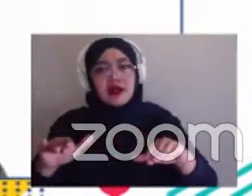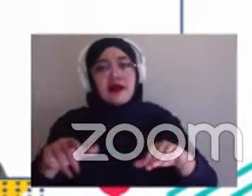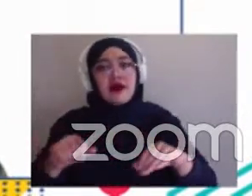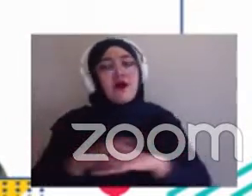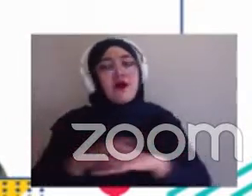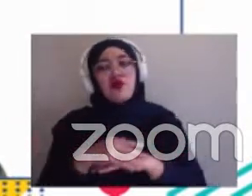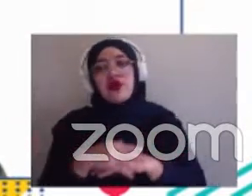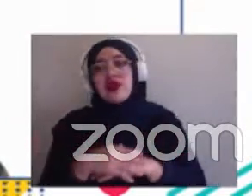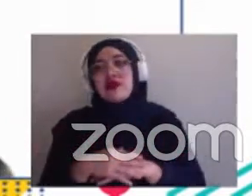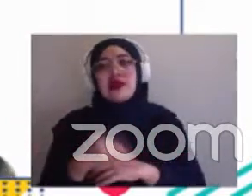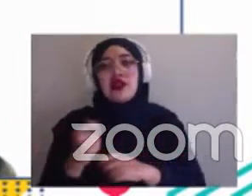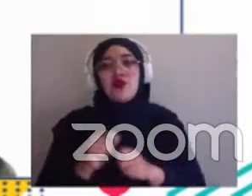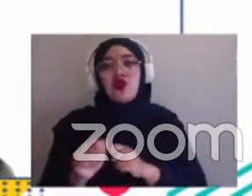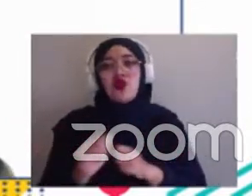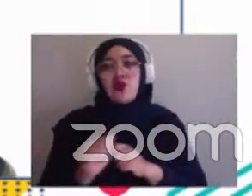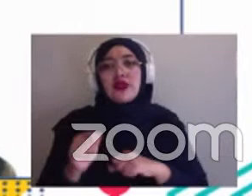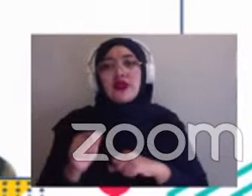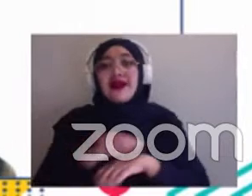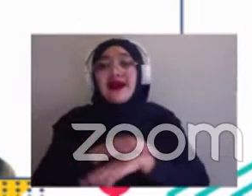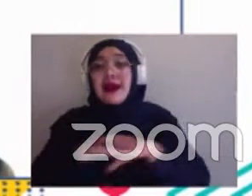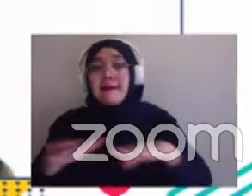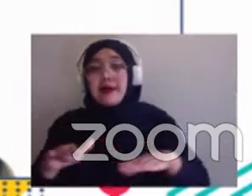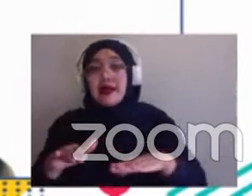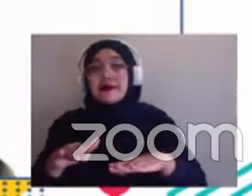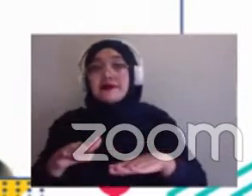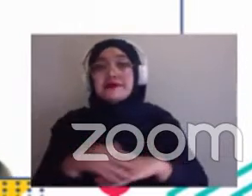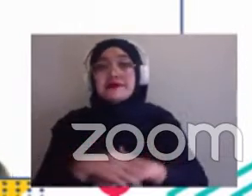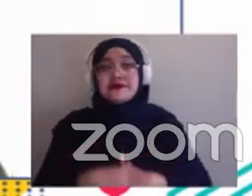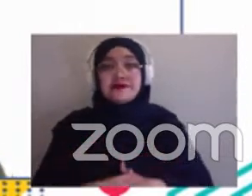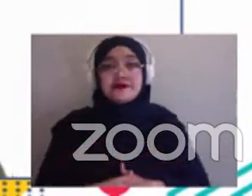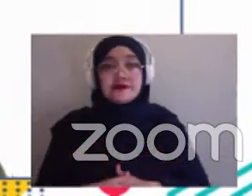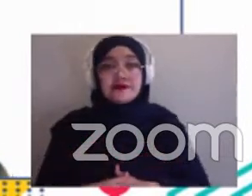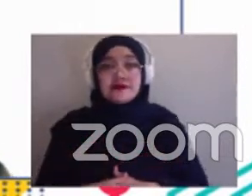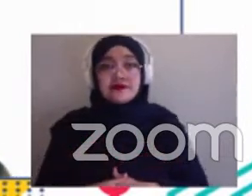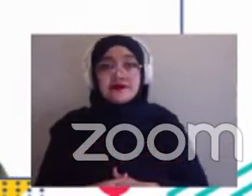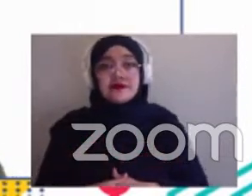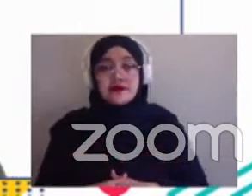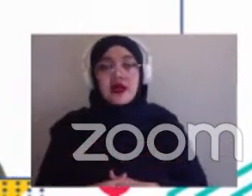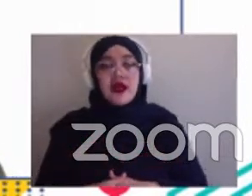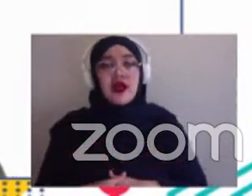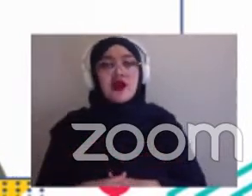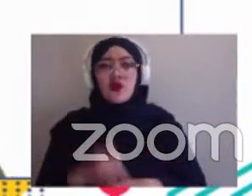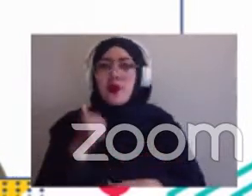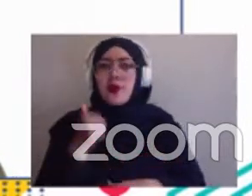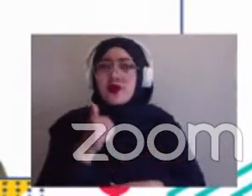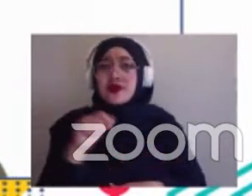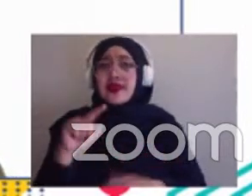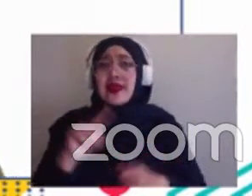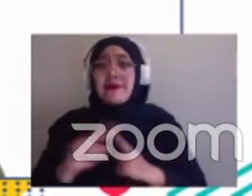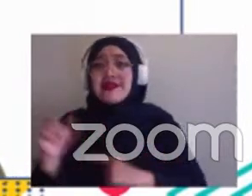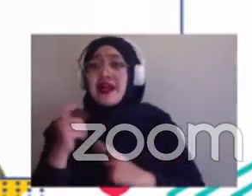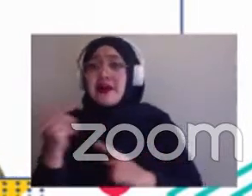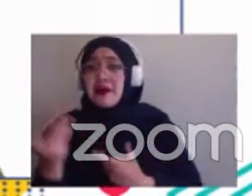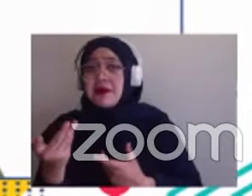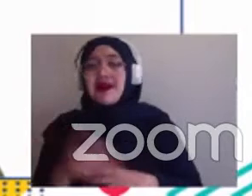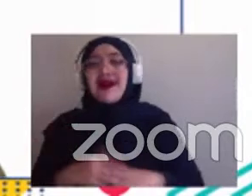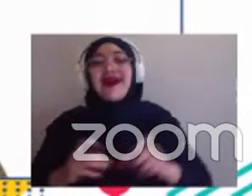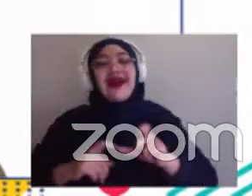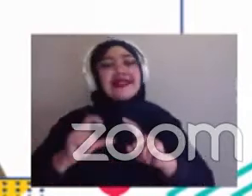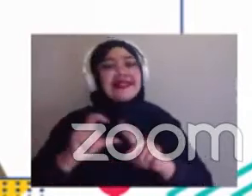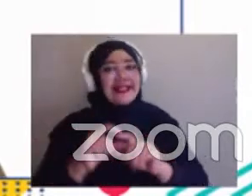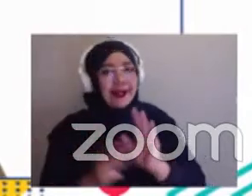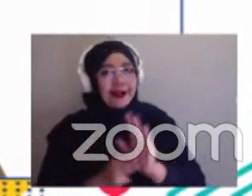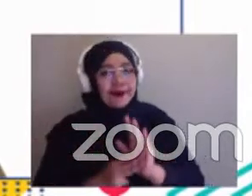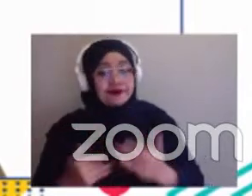kami terapkan tidak dapat menjadi sangat efektif apabila human dari sisi people